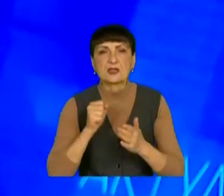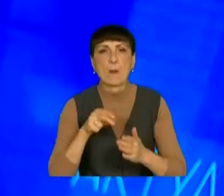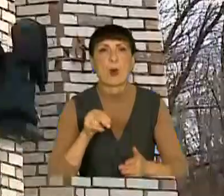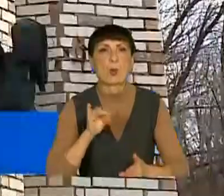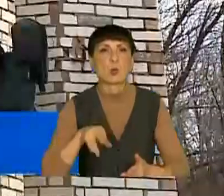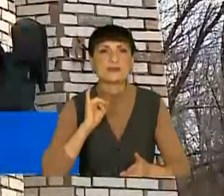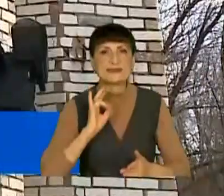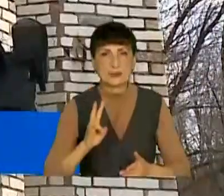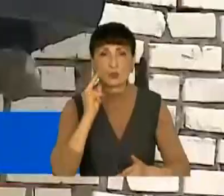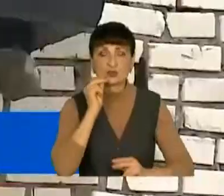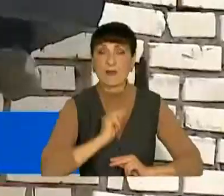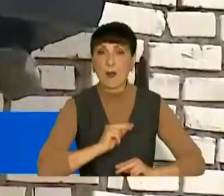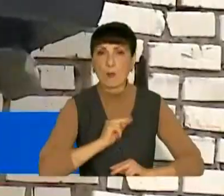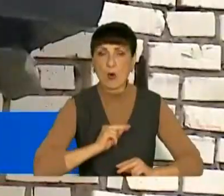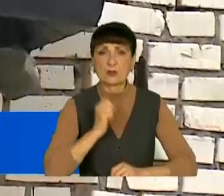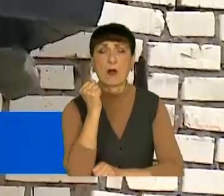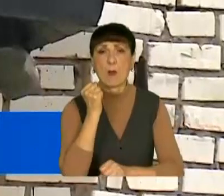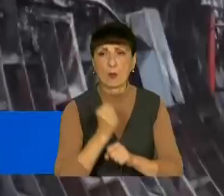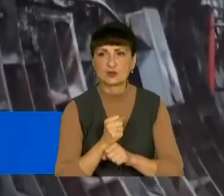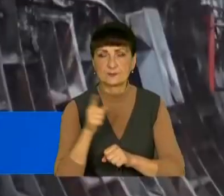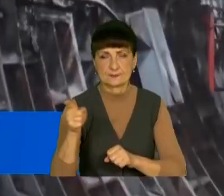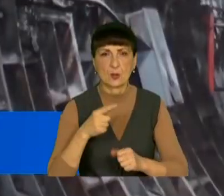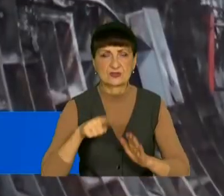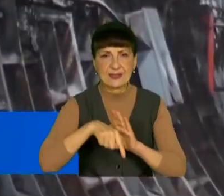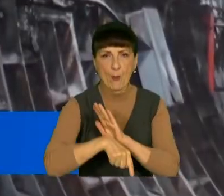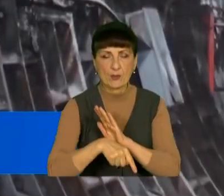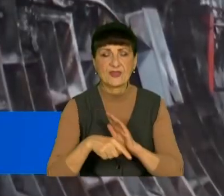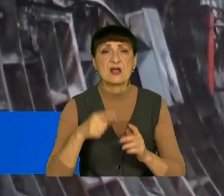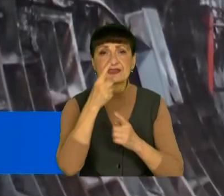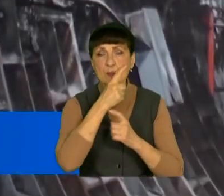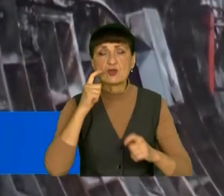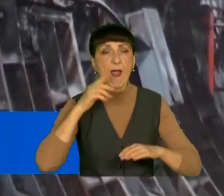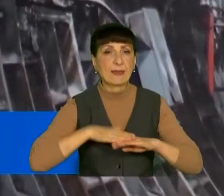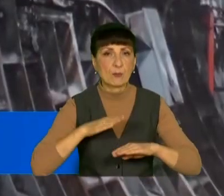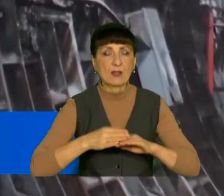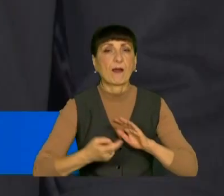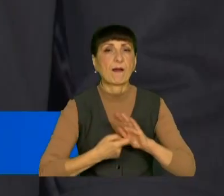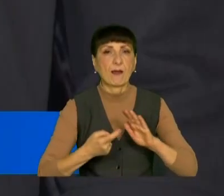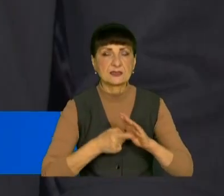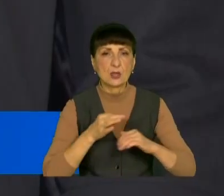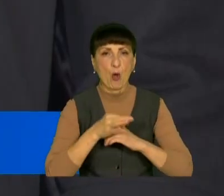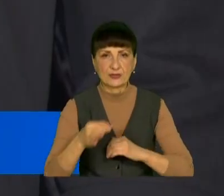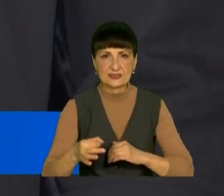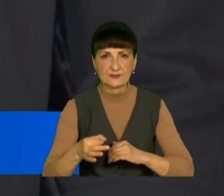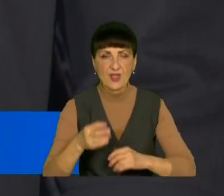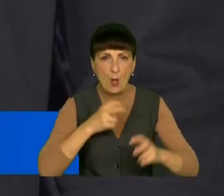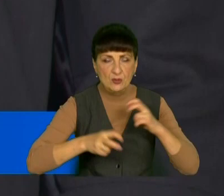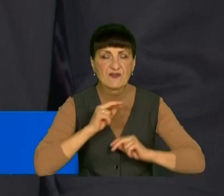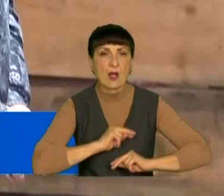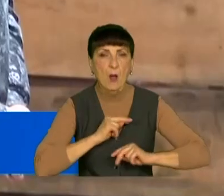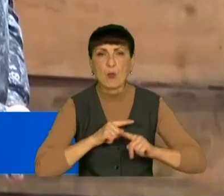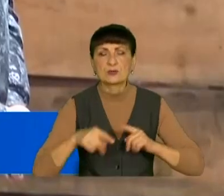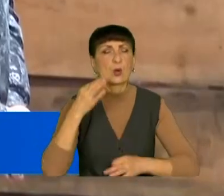Прокудин. Мужчина работал горнорабочим очистного забоя. Об этом сообщили в акимате Карагандинской области. Поисковые работы